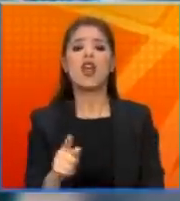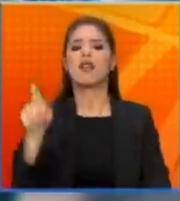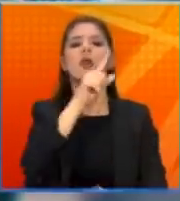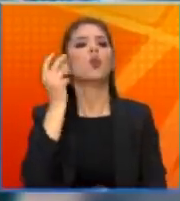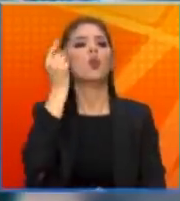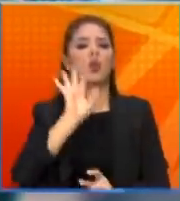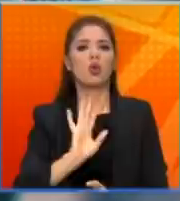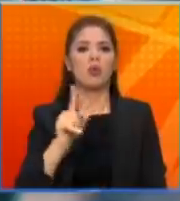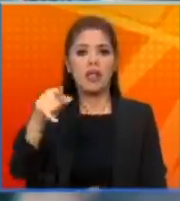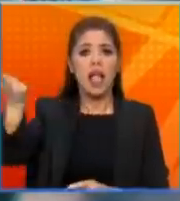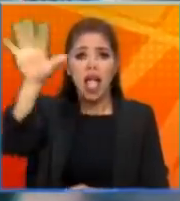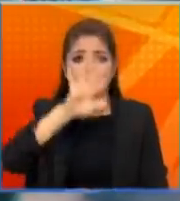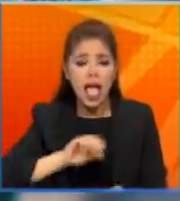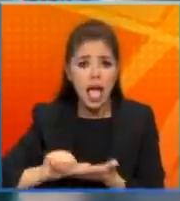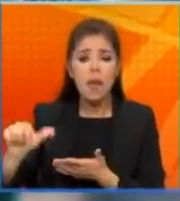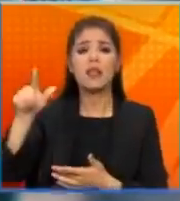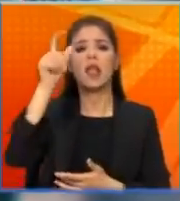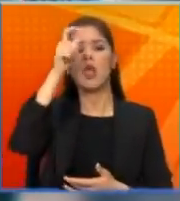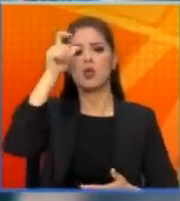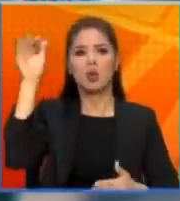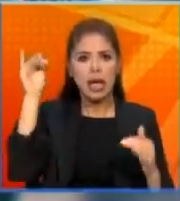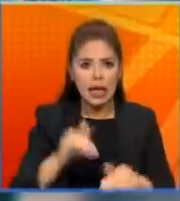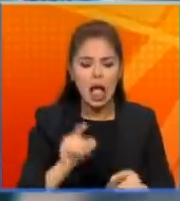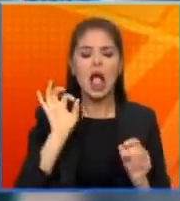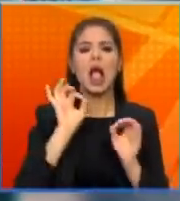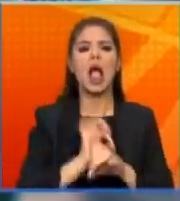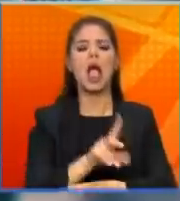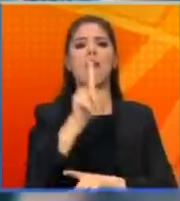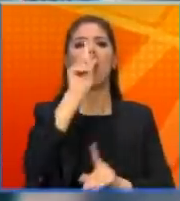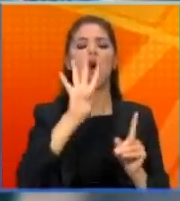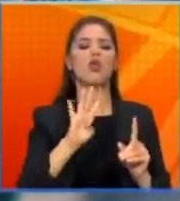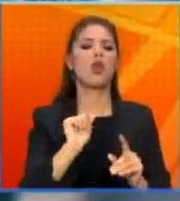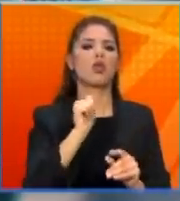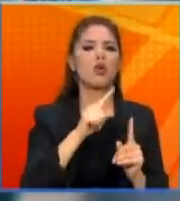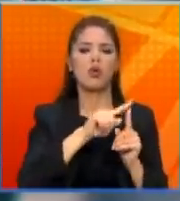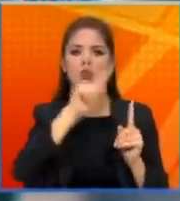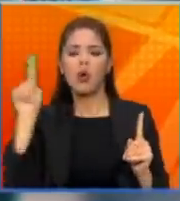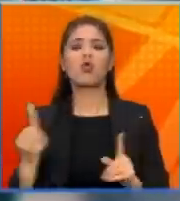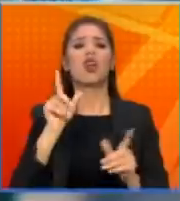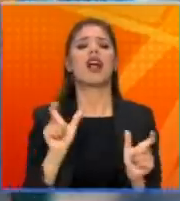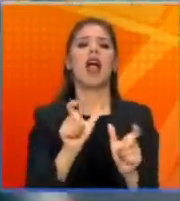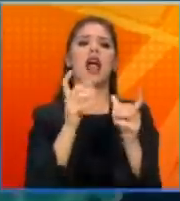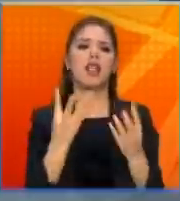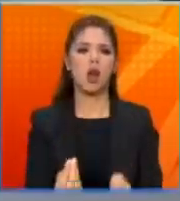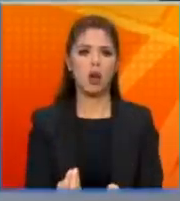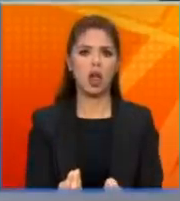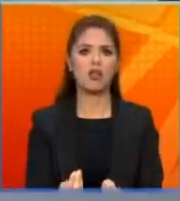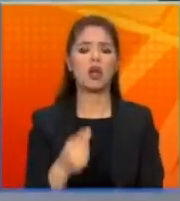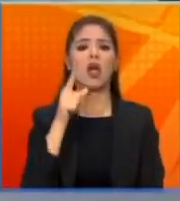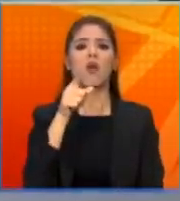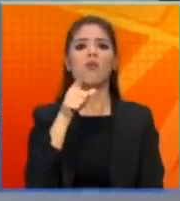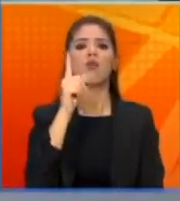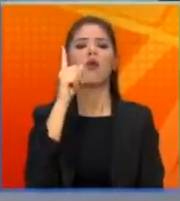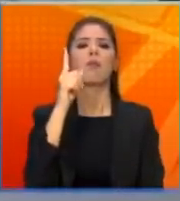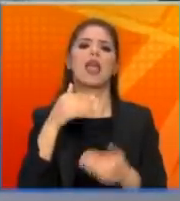lütfen. Hepsi Türkiye'ye gelir gelmez 14 gün boyunca hem gözlem hem de karantina altında olacaklar. Bu